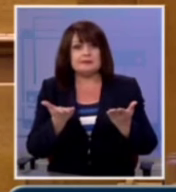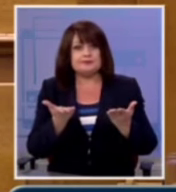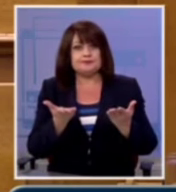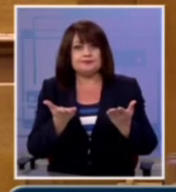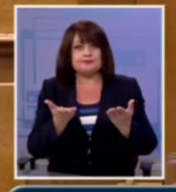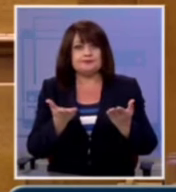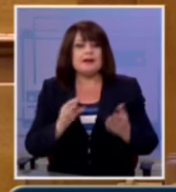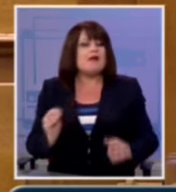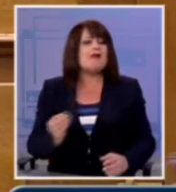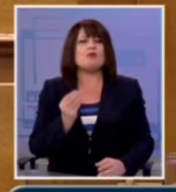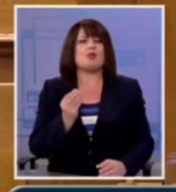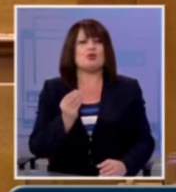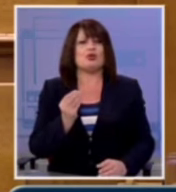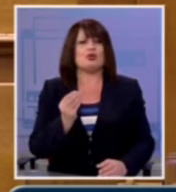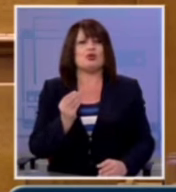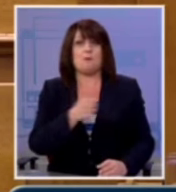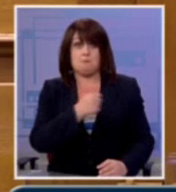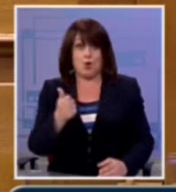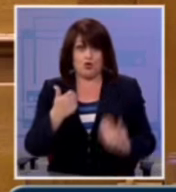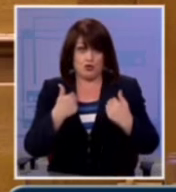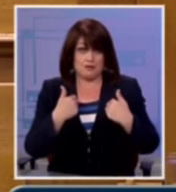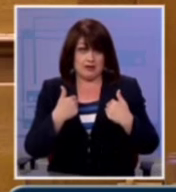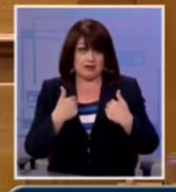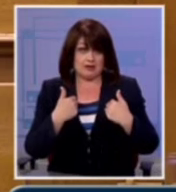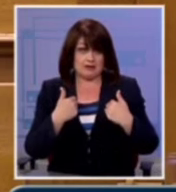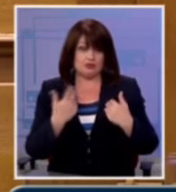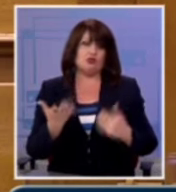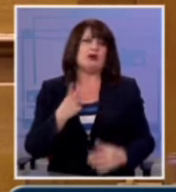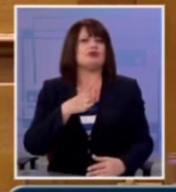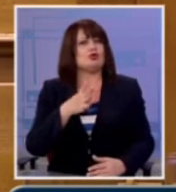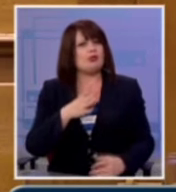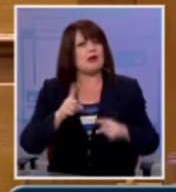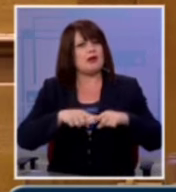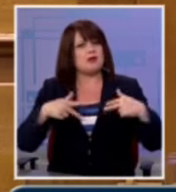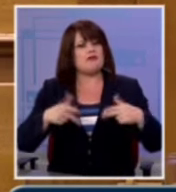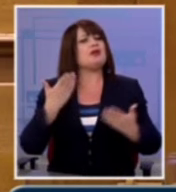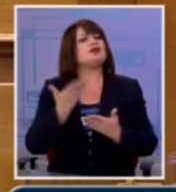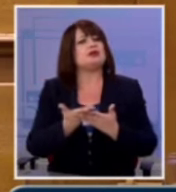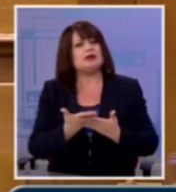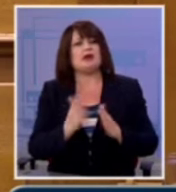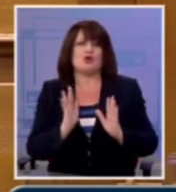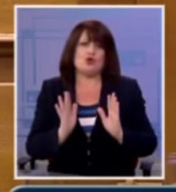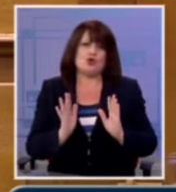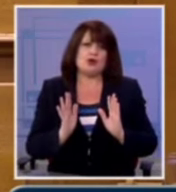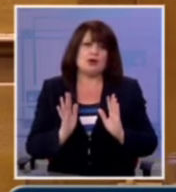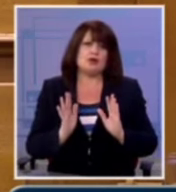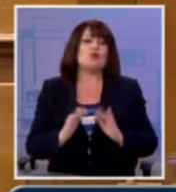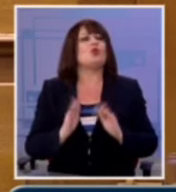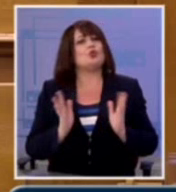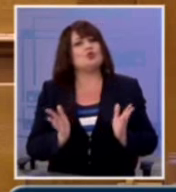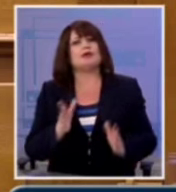δεν προέκυψε μονομερώς ούτε από τις επιθυμίες της ελληνικής κυβέρνησης, ούτε από